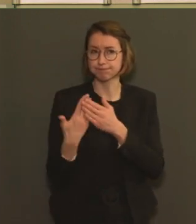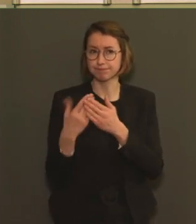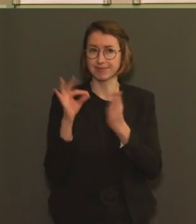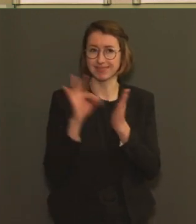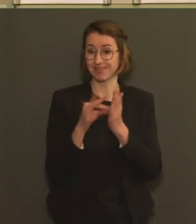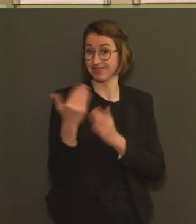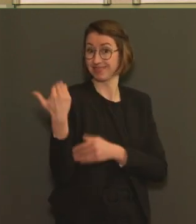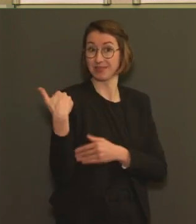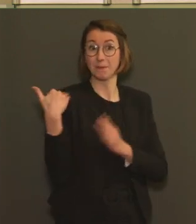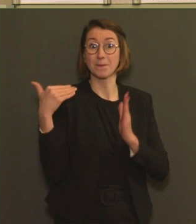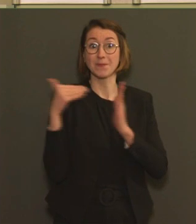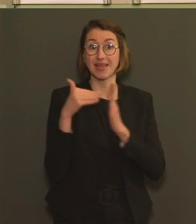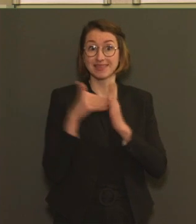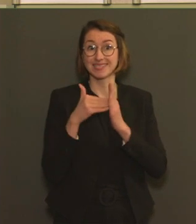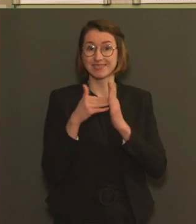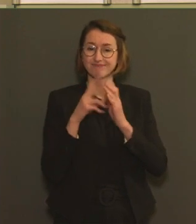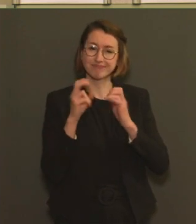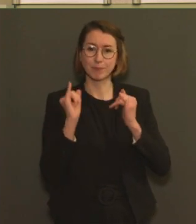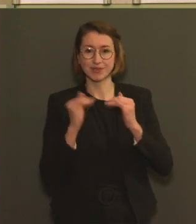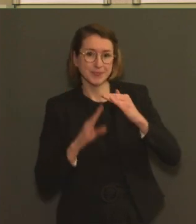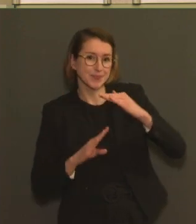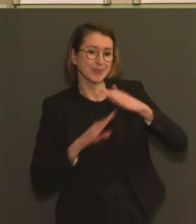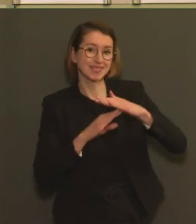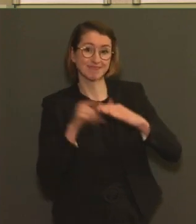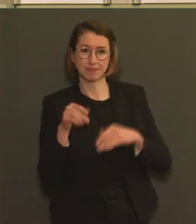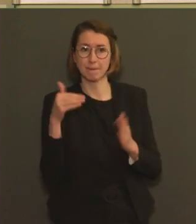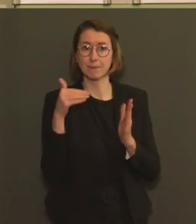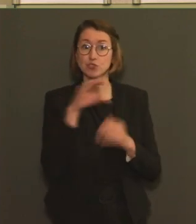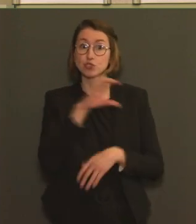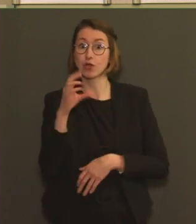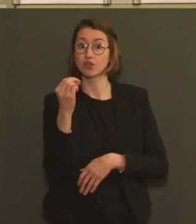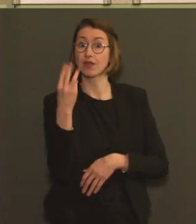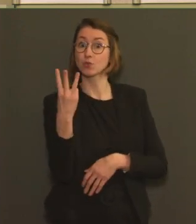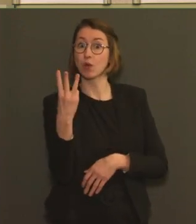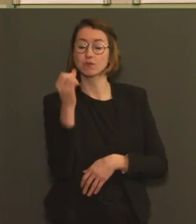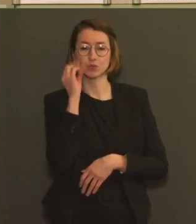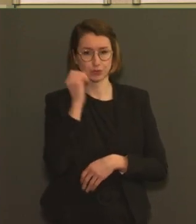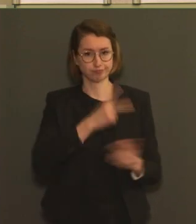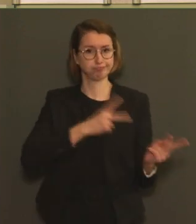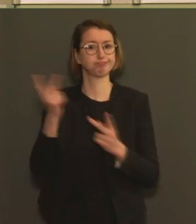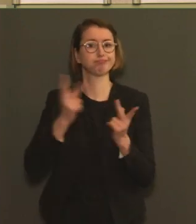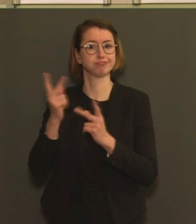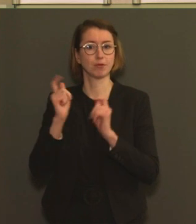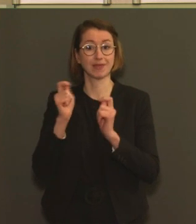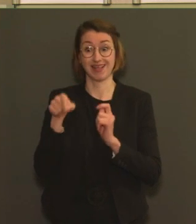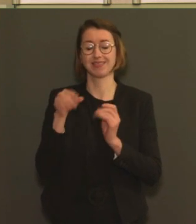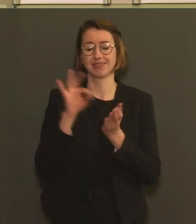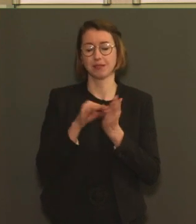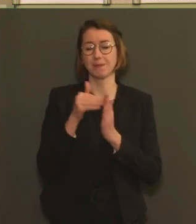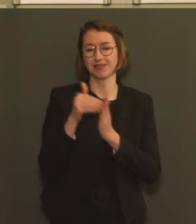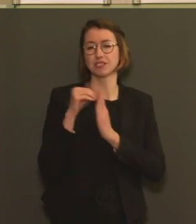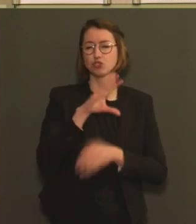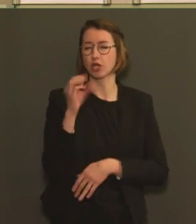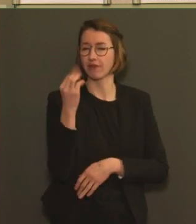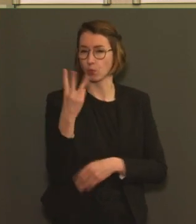pic à 183 nouvelles admissions et des augmentations qui sont spécialement présentes au